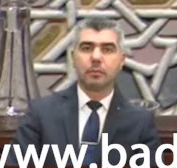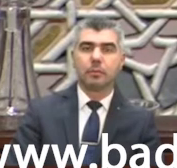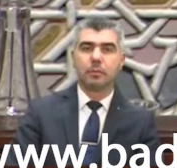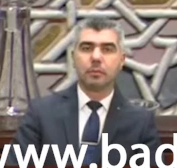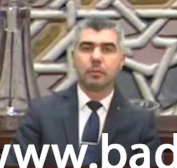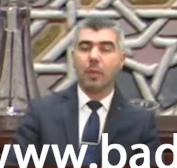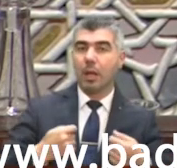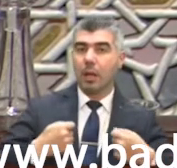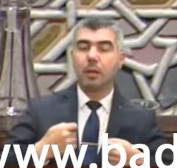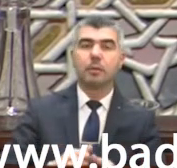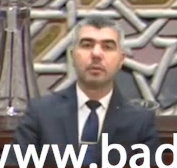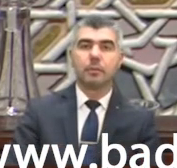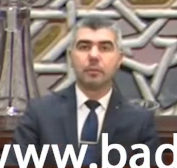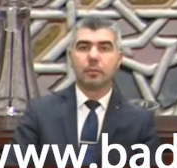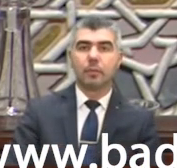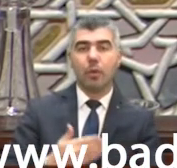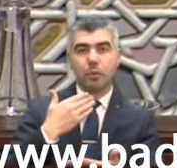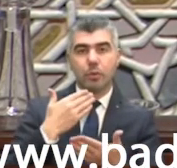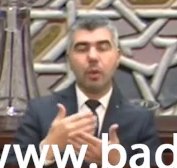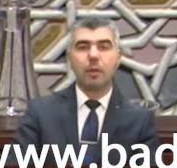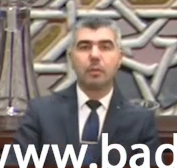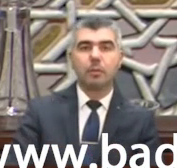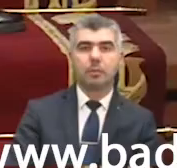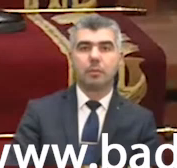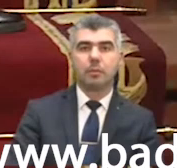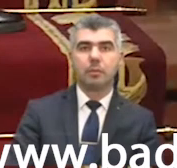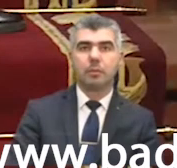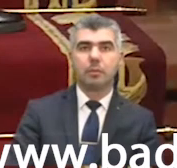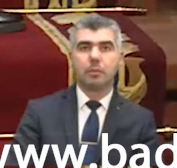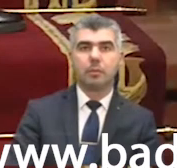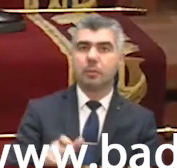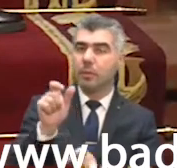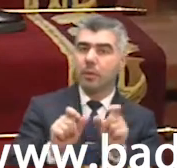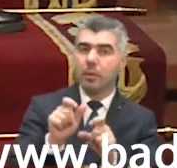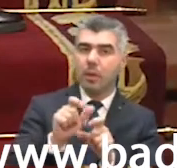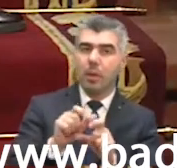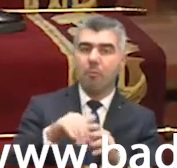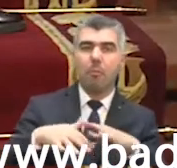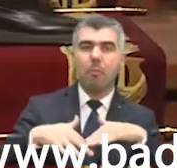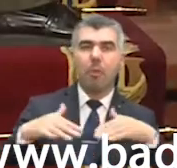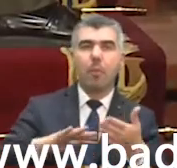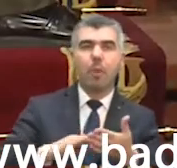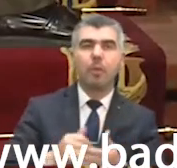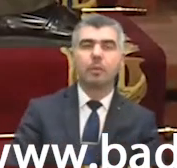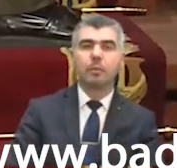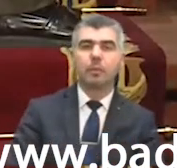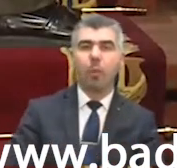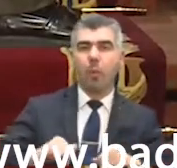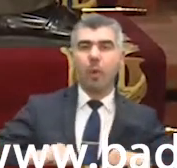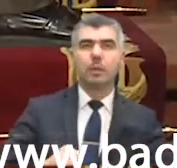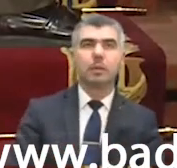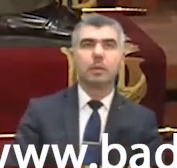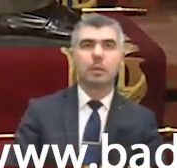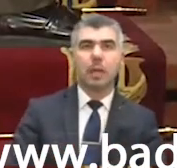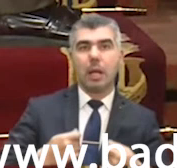رئيس تفضلوا سيد النائب تفضلوا. شكرا سيد الرئيس، سيدة النائبات، السادة النواب، السادة الوزراء.